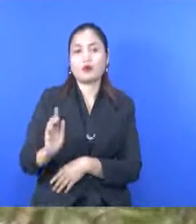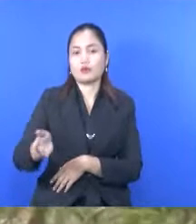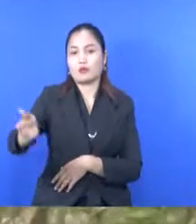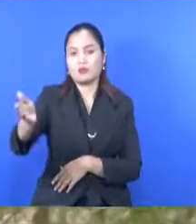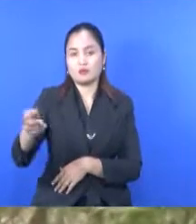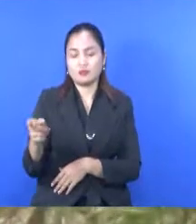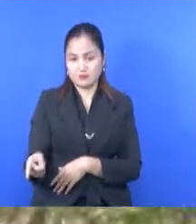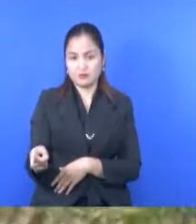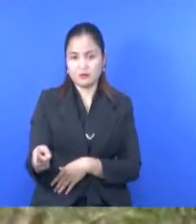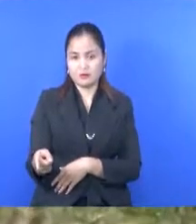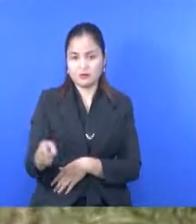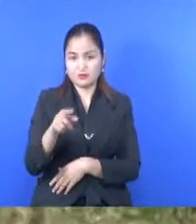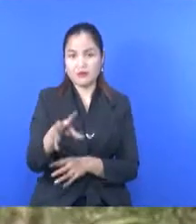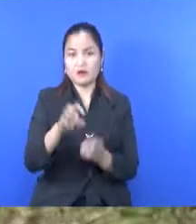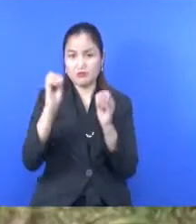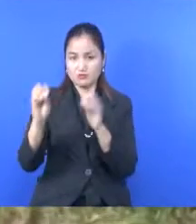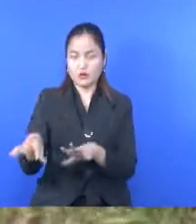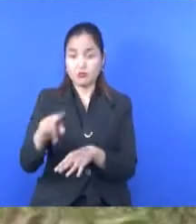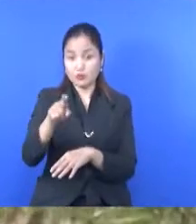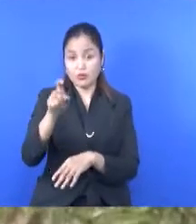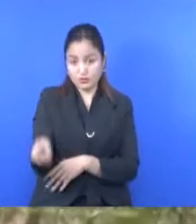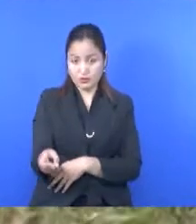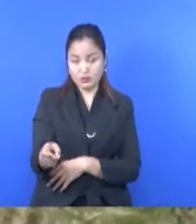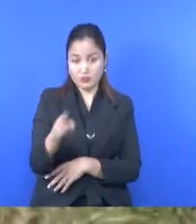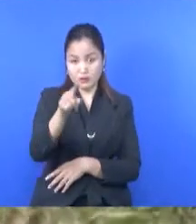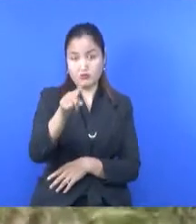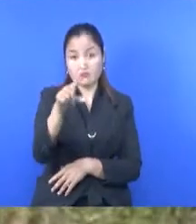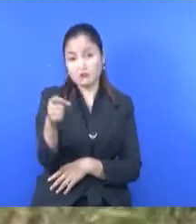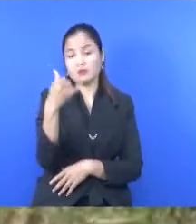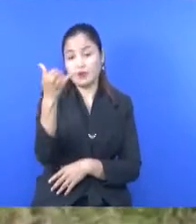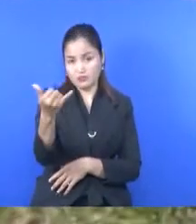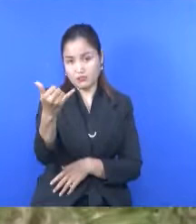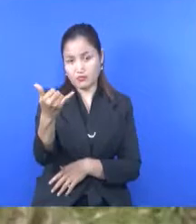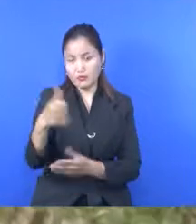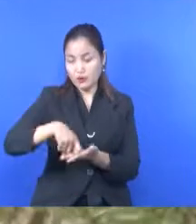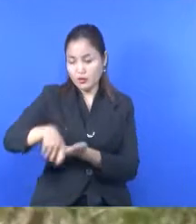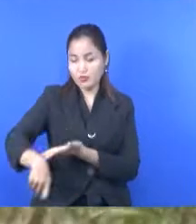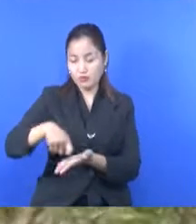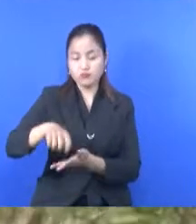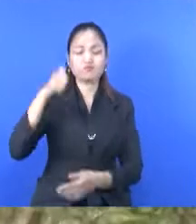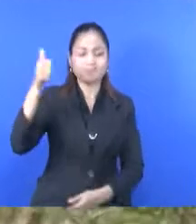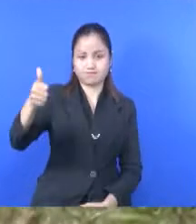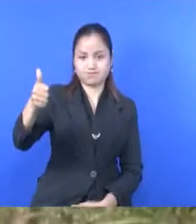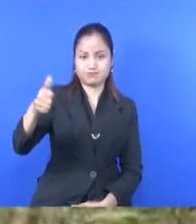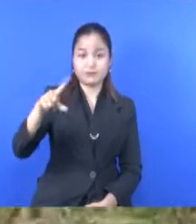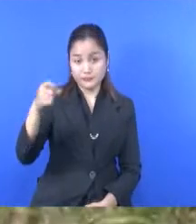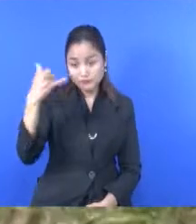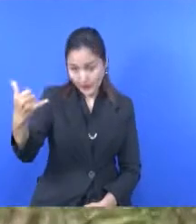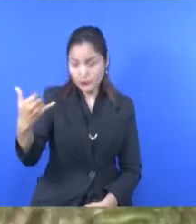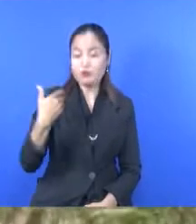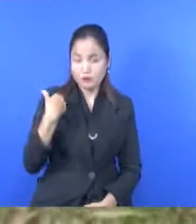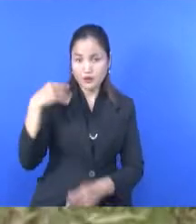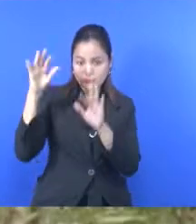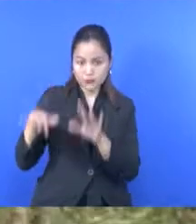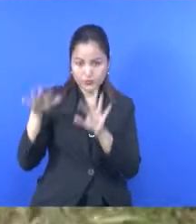bên này tục cháo chạm ngọt chiêng này anh ấy dương đam pi khai bổ muối khai bổ muối ấy cứ lò mà nằng và đam